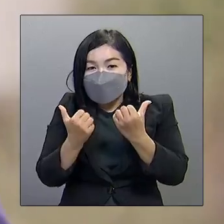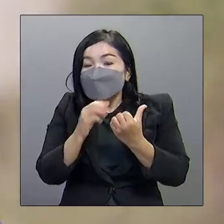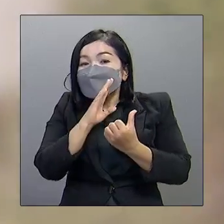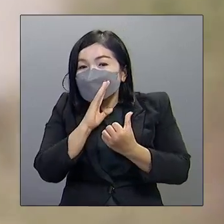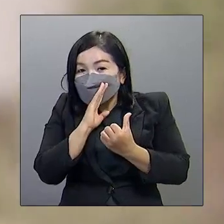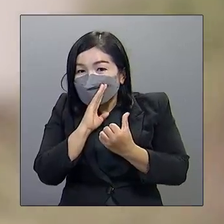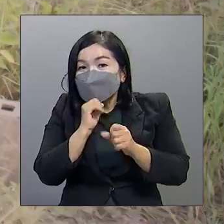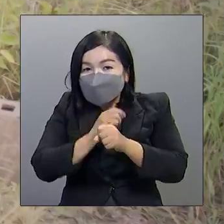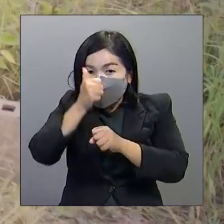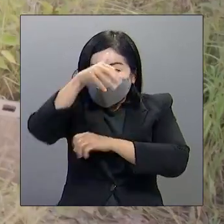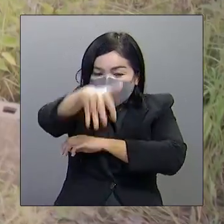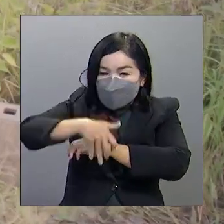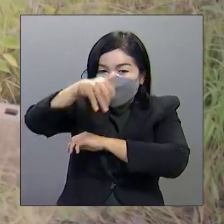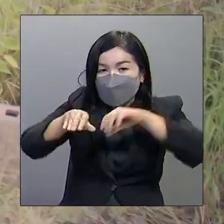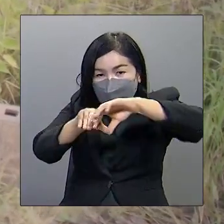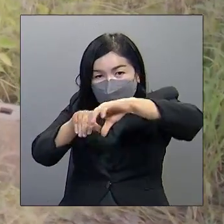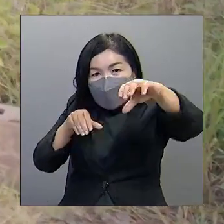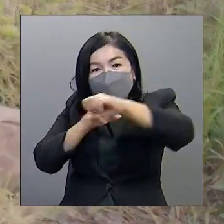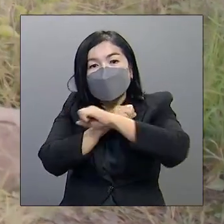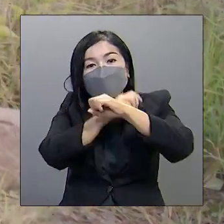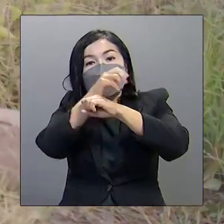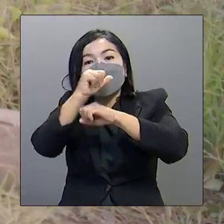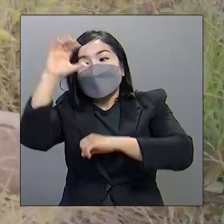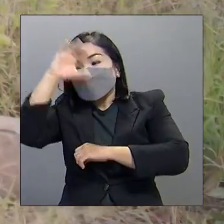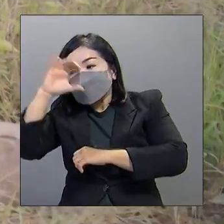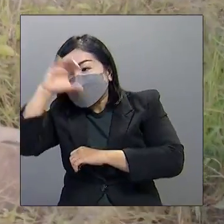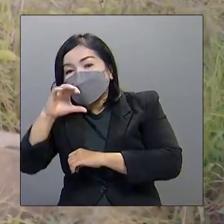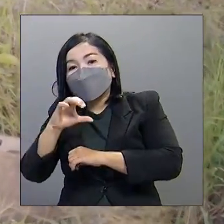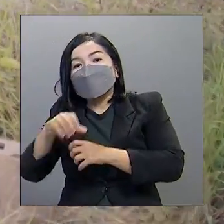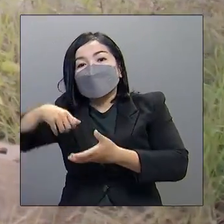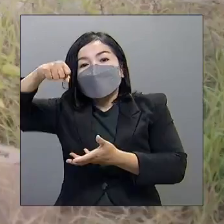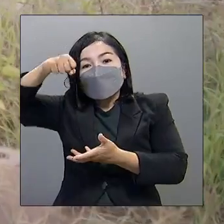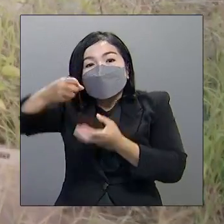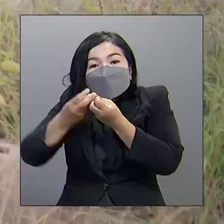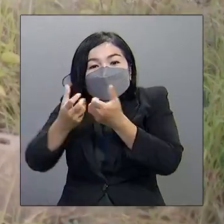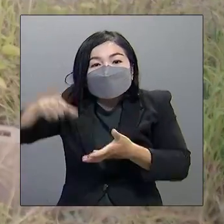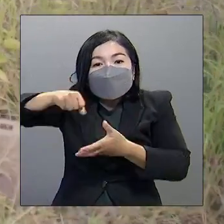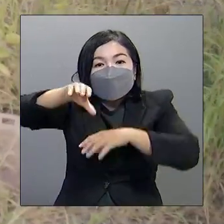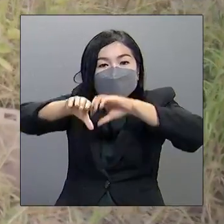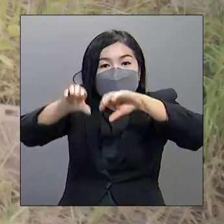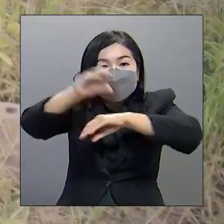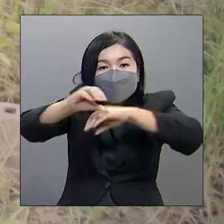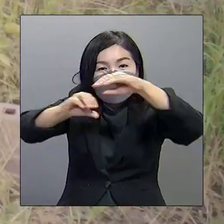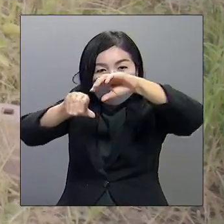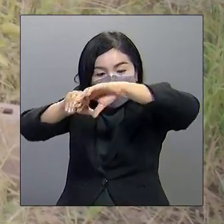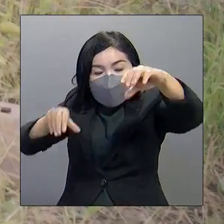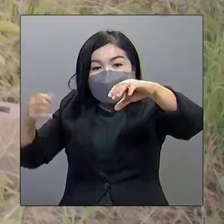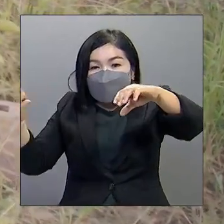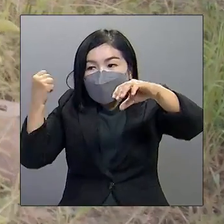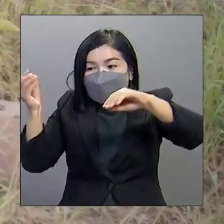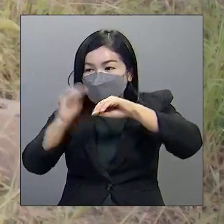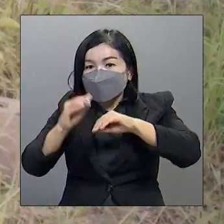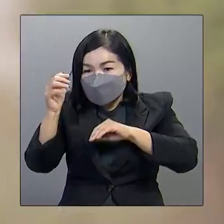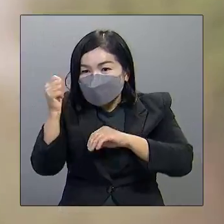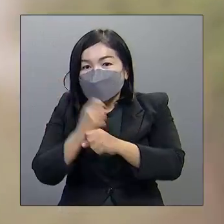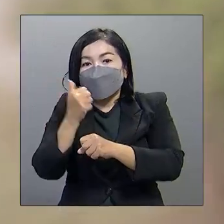ราสามารถโปรยคันดินได้แล้วหลังจากนั้นเนี่ยเราอาจจะไปหาอาจจะเป็นกระสอบทรายหรือบิ๊กแบ็กมาเสริมเพื่อที่จะให้มันมั่นคงเพิ่มมากขึ้นเนี่ย ผมว่าจริงๆแล้วอ่ะมัน